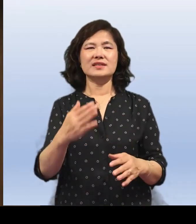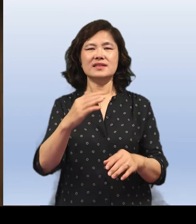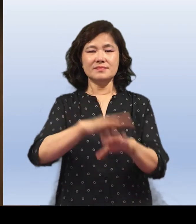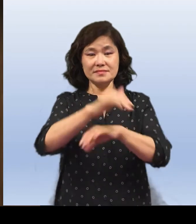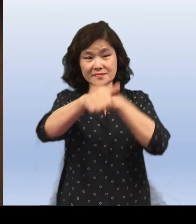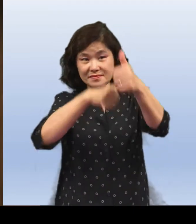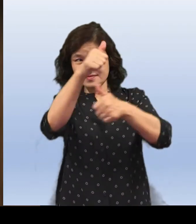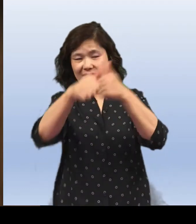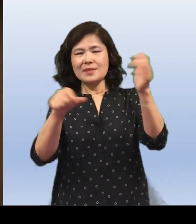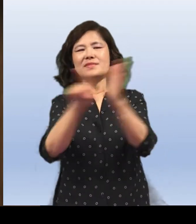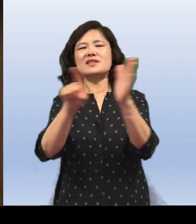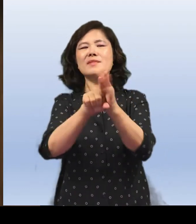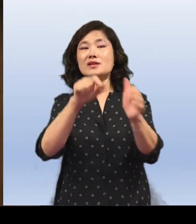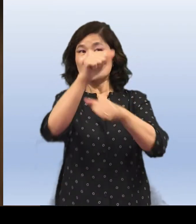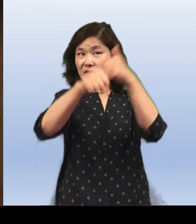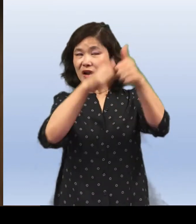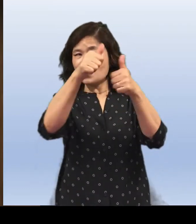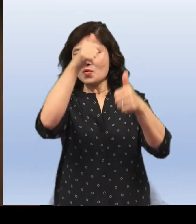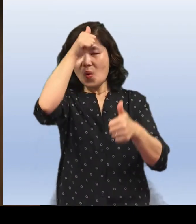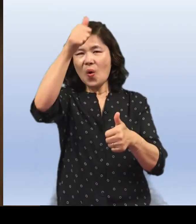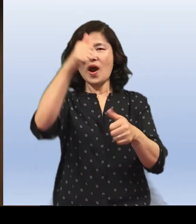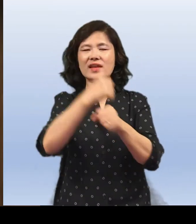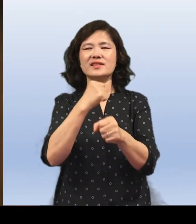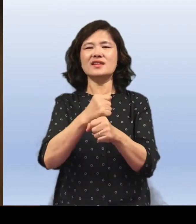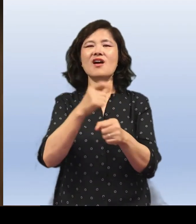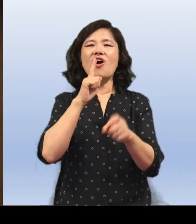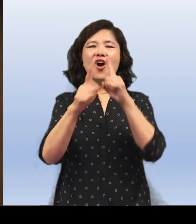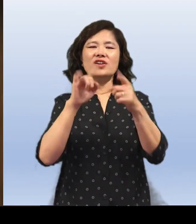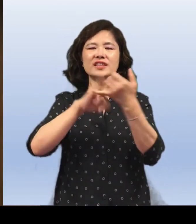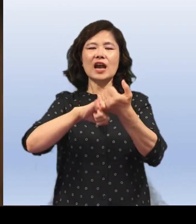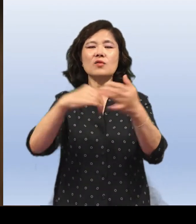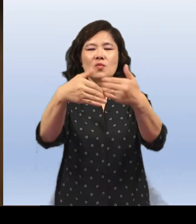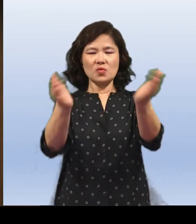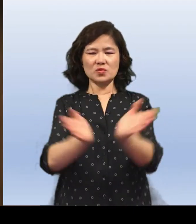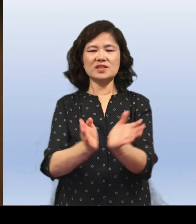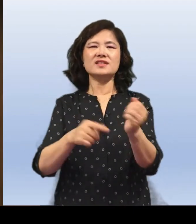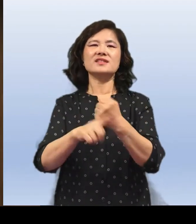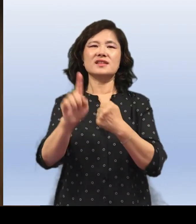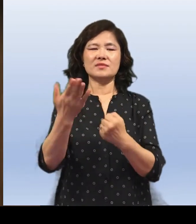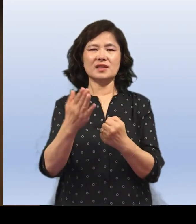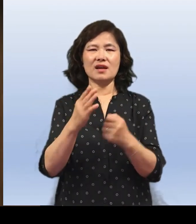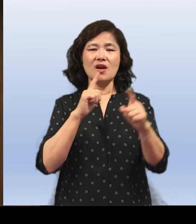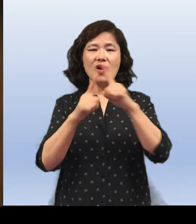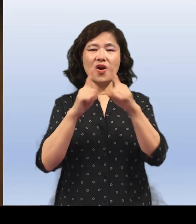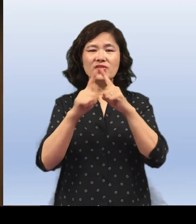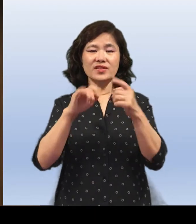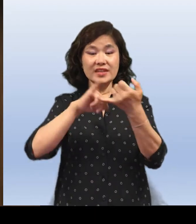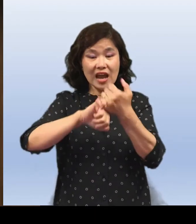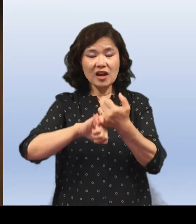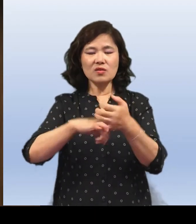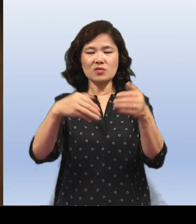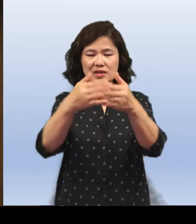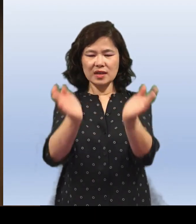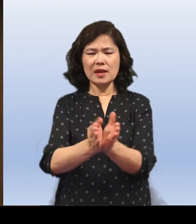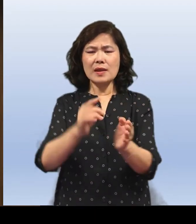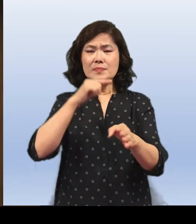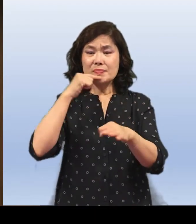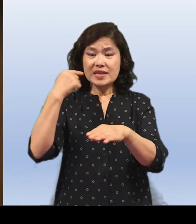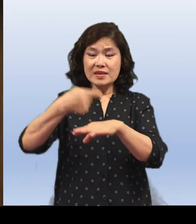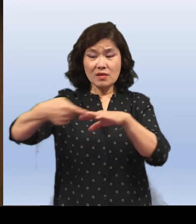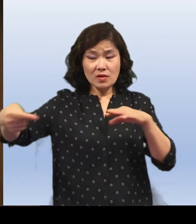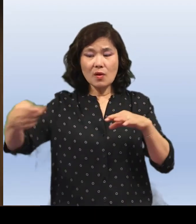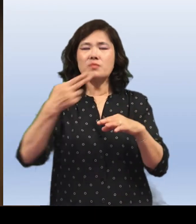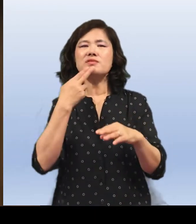자신의 믿음의 조상으로 하는 언약 공동체를 이야기하고 있는 것입니다. 이 언약 공동체 안에 비록 피를 나누지